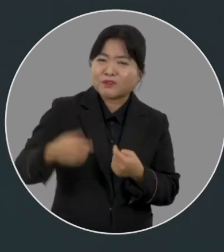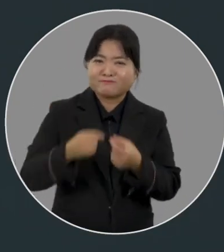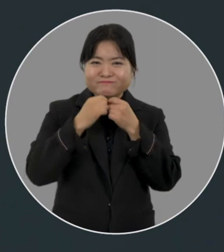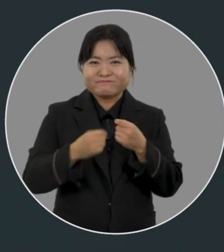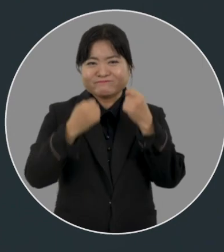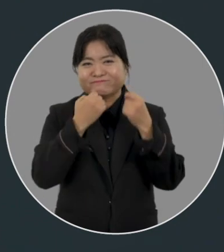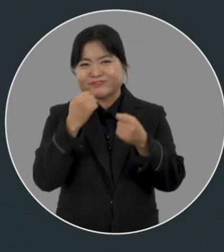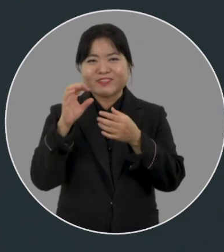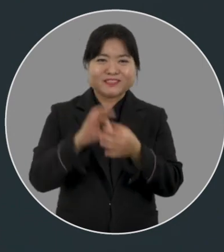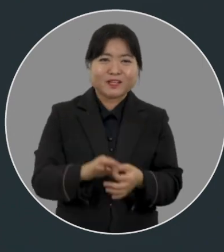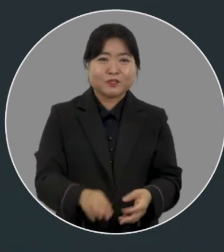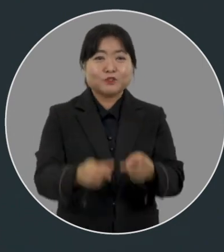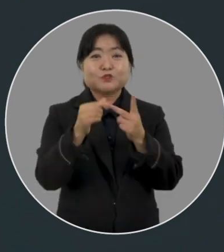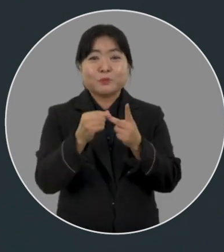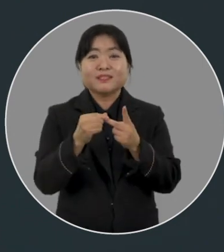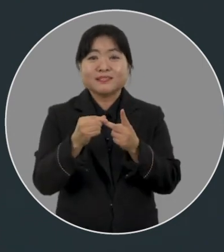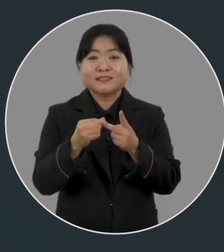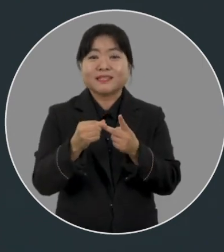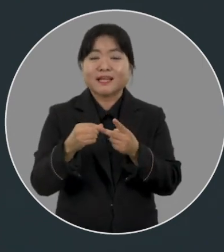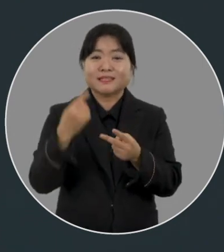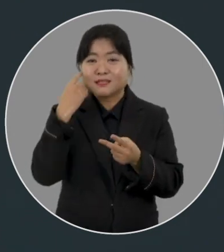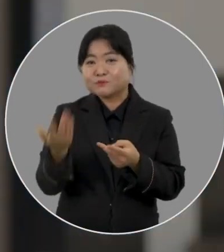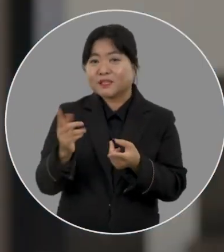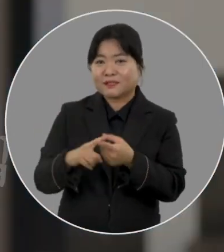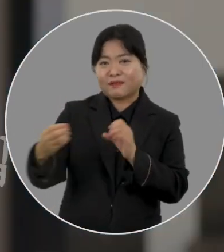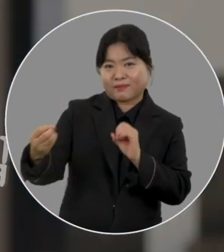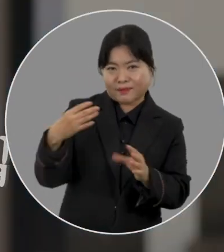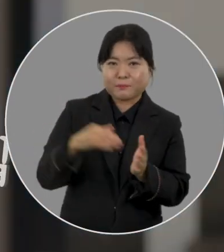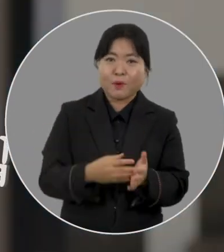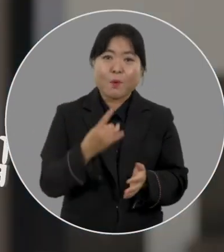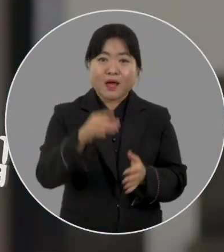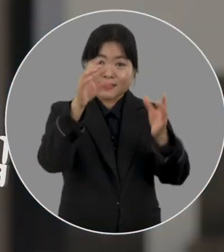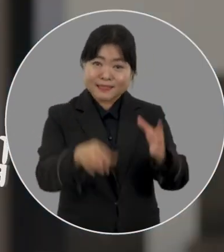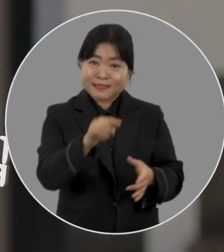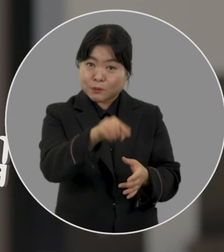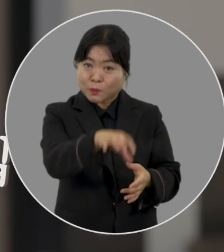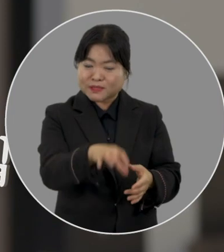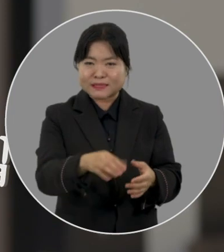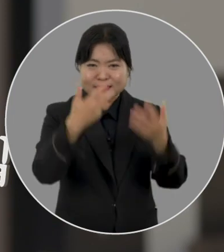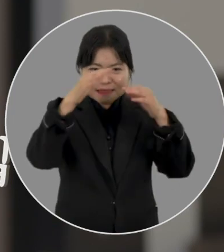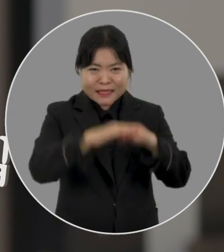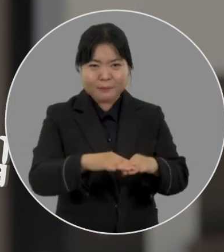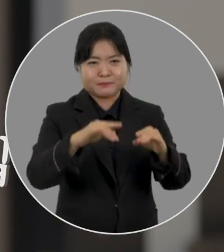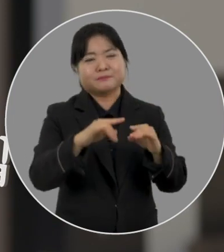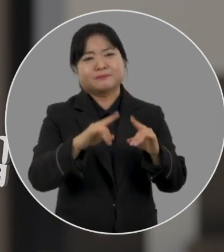빙긋이 웃으면서 두 번째 질문에 답변하셨습니다. 원래 이 자리는 이슬람 사원이 있던